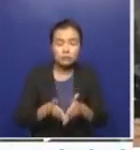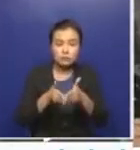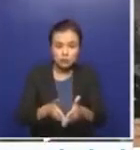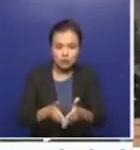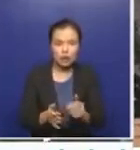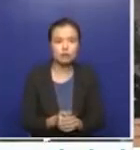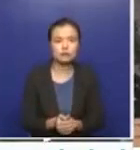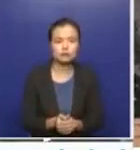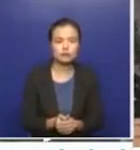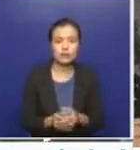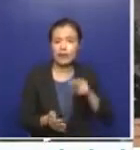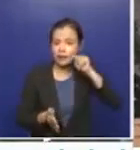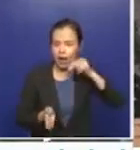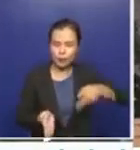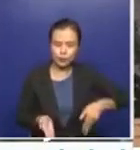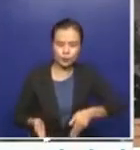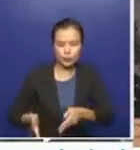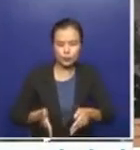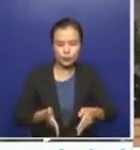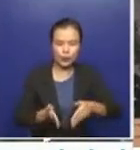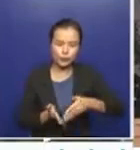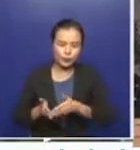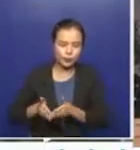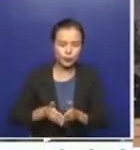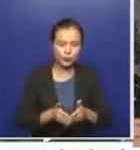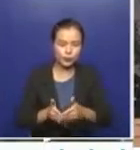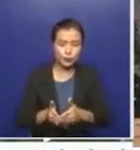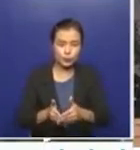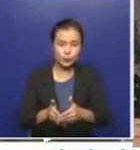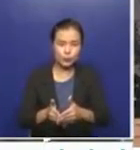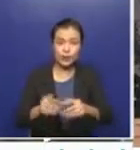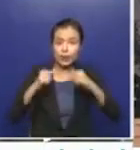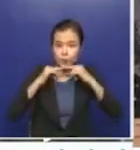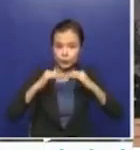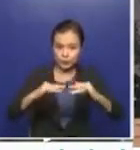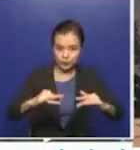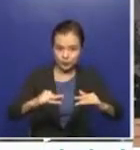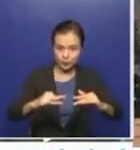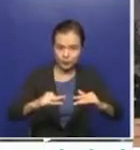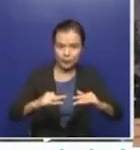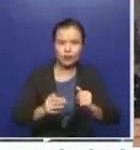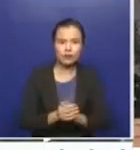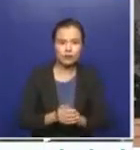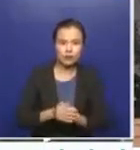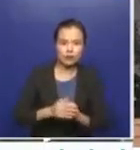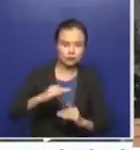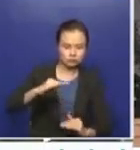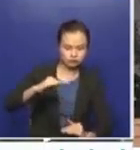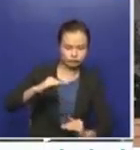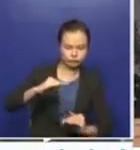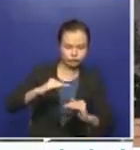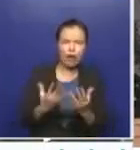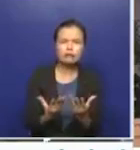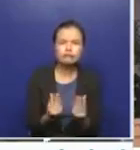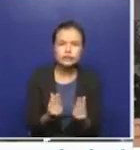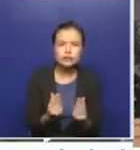ว่าเนื่องด้วยร่องน้ำทางเดินเรือปากแม่น้ำชุมพรออกสู่อ่าวทุ่งคาสวีตื้นเขินส่งผลให้ชาวประมงพื้นบ้